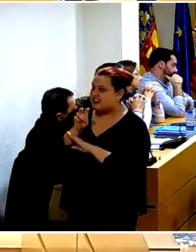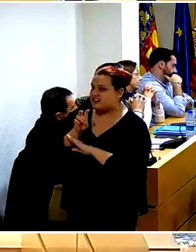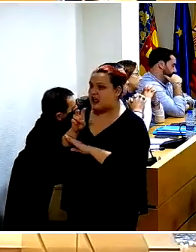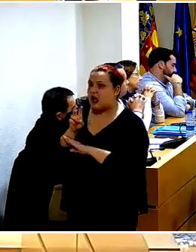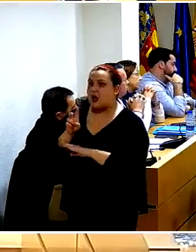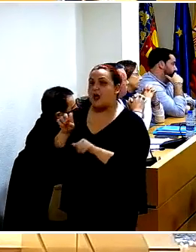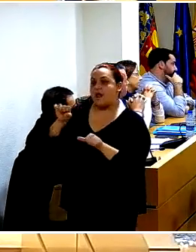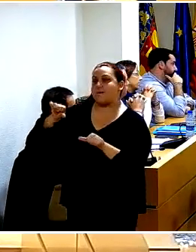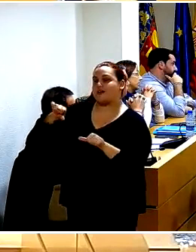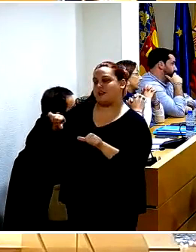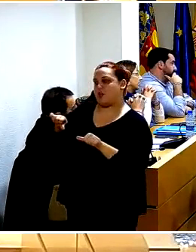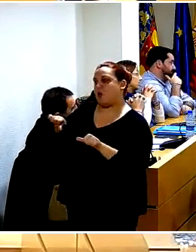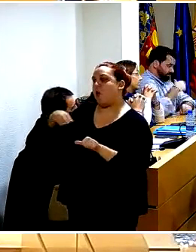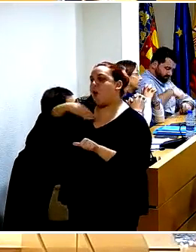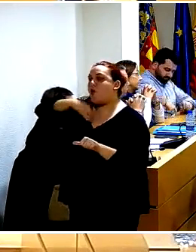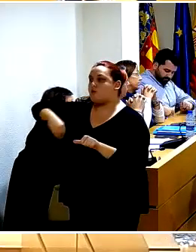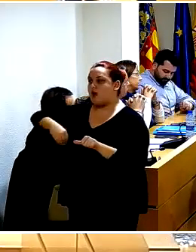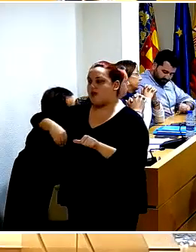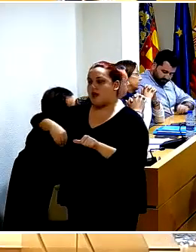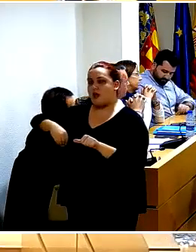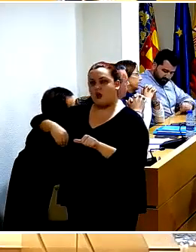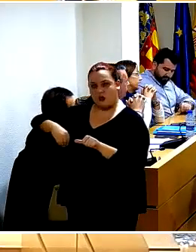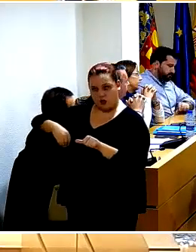el passat, tindríem una població encara més...